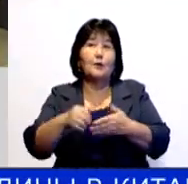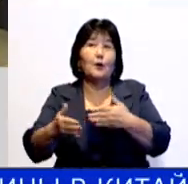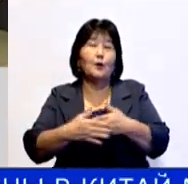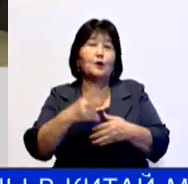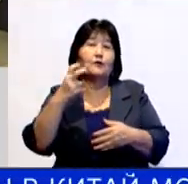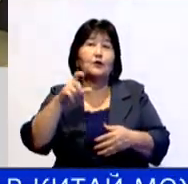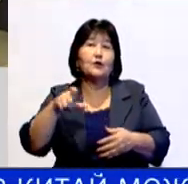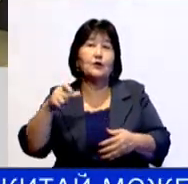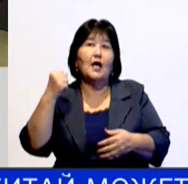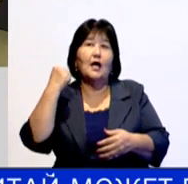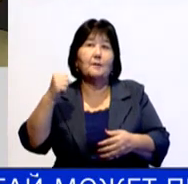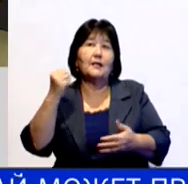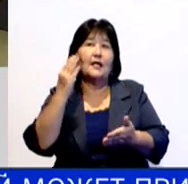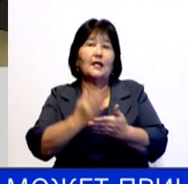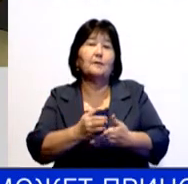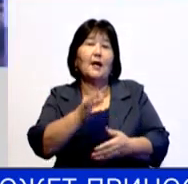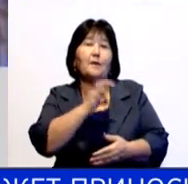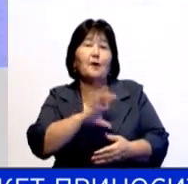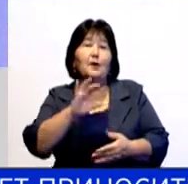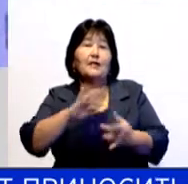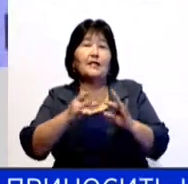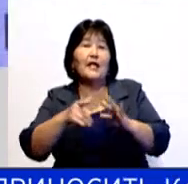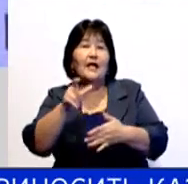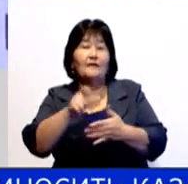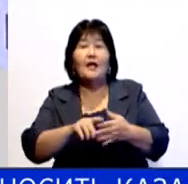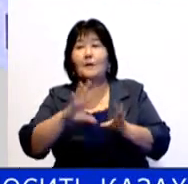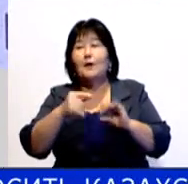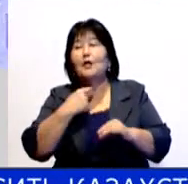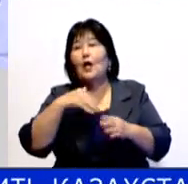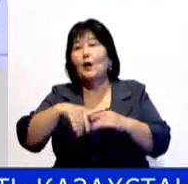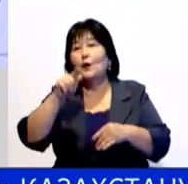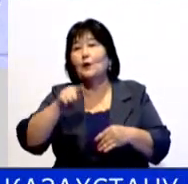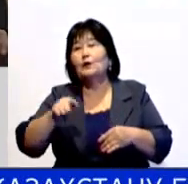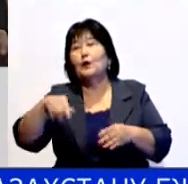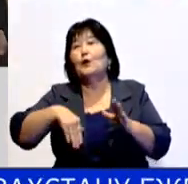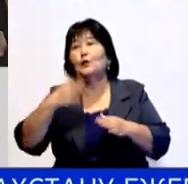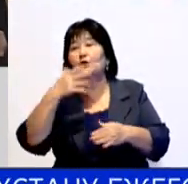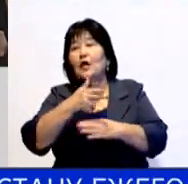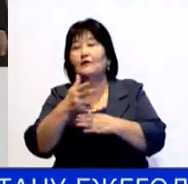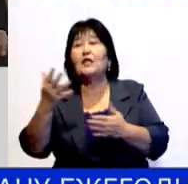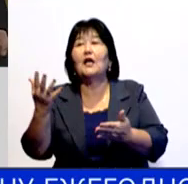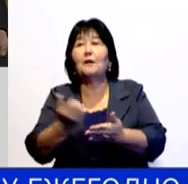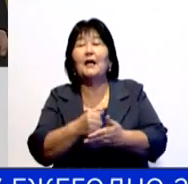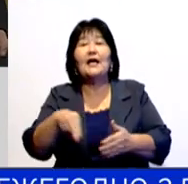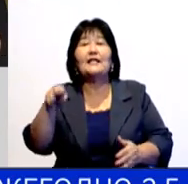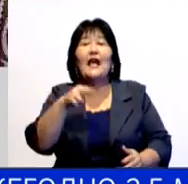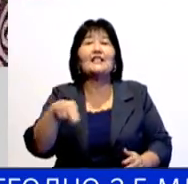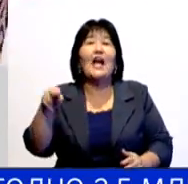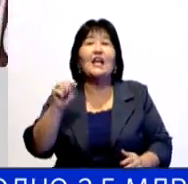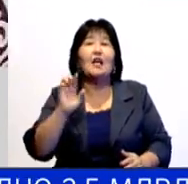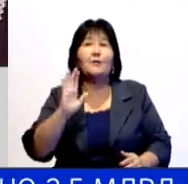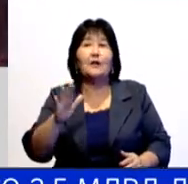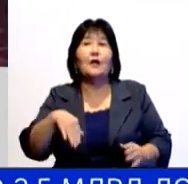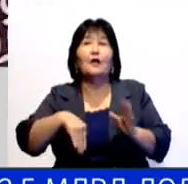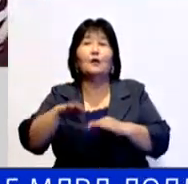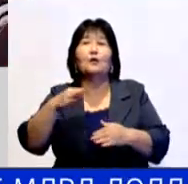200 человек. Победителя определили пользователи социальных сетей. По итогам голосования в номинации «Лучший видеоматериал» победил Диас Дайрабеков. В номинации